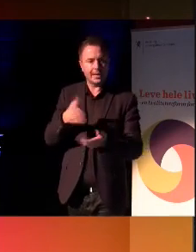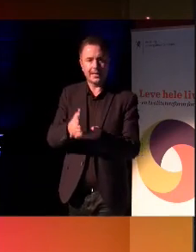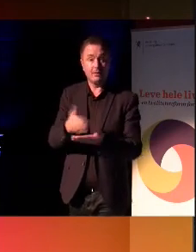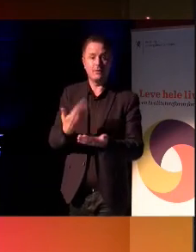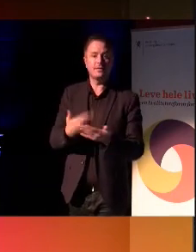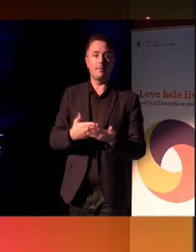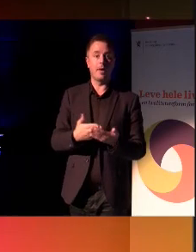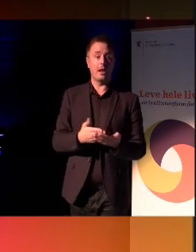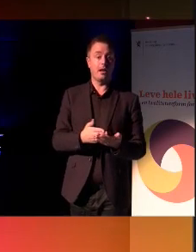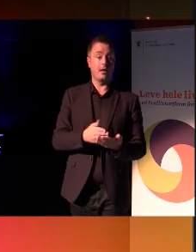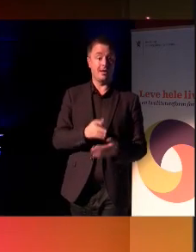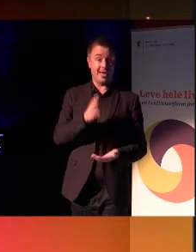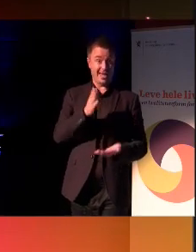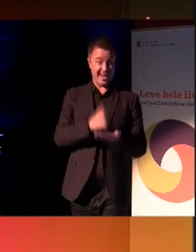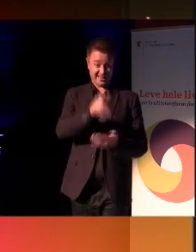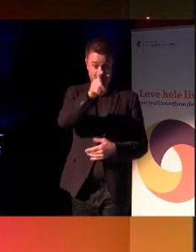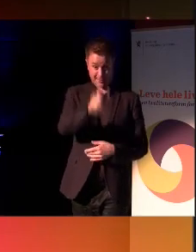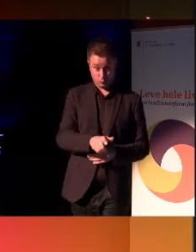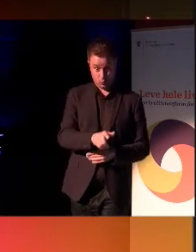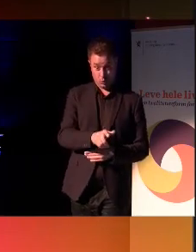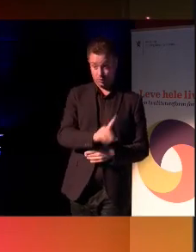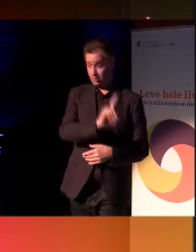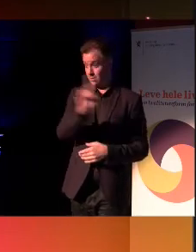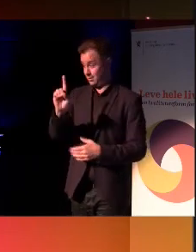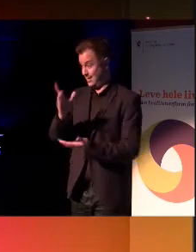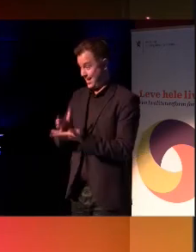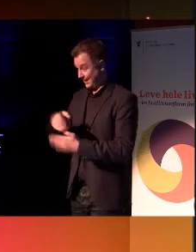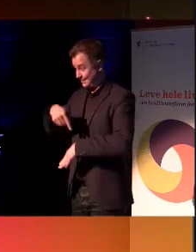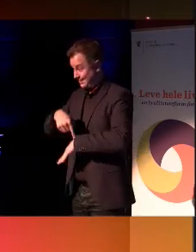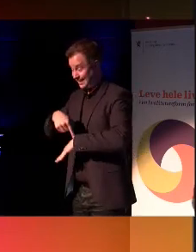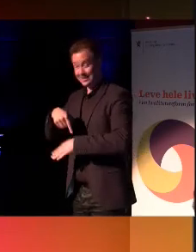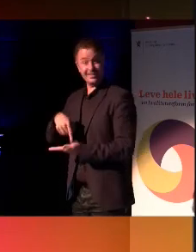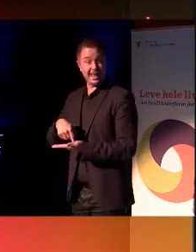person. Og heller ikke til rett tid.